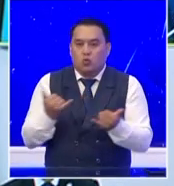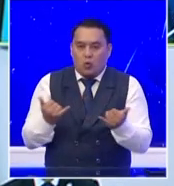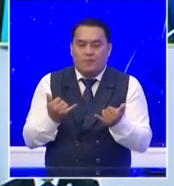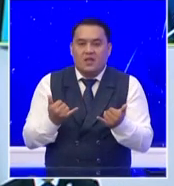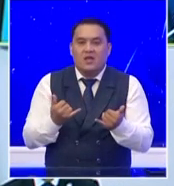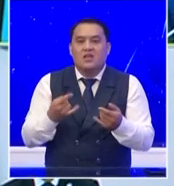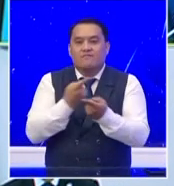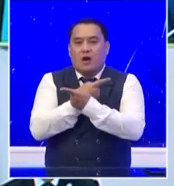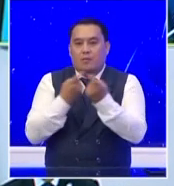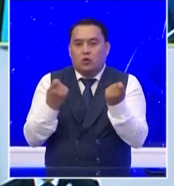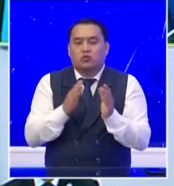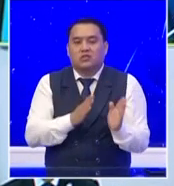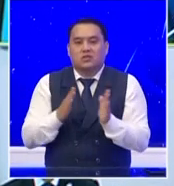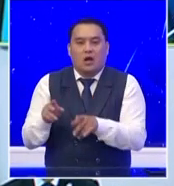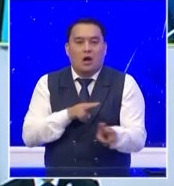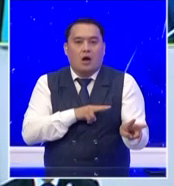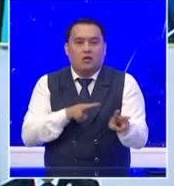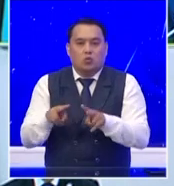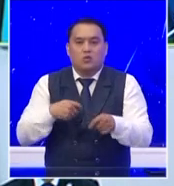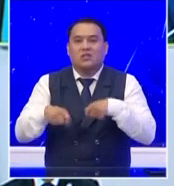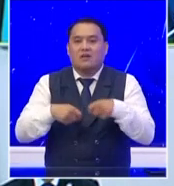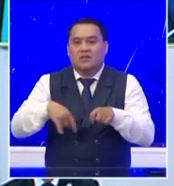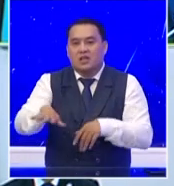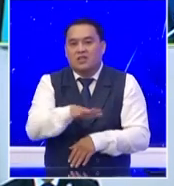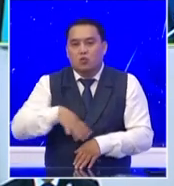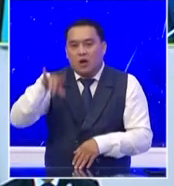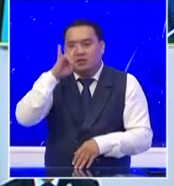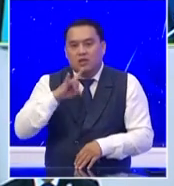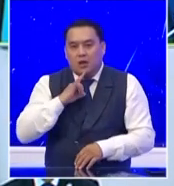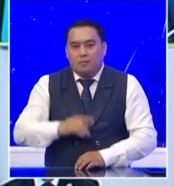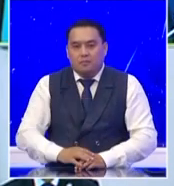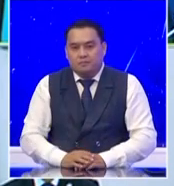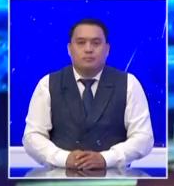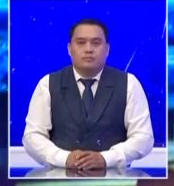интеграции информационных систем контроля товаров на территории Казахстана.